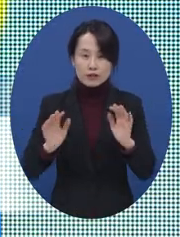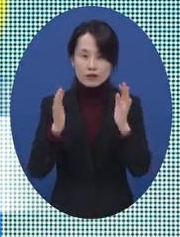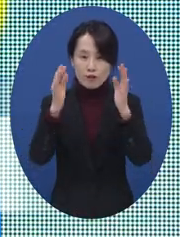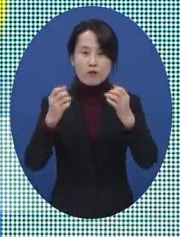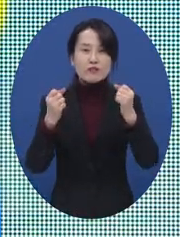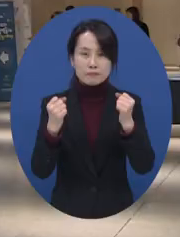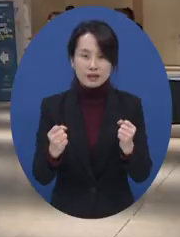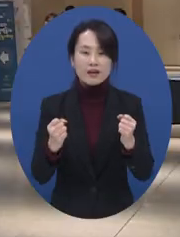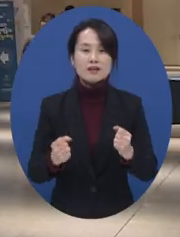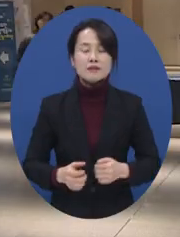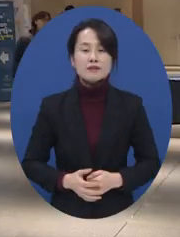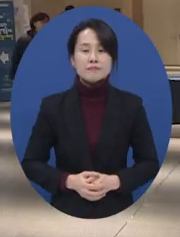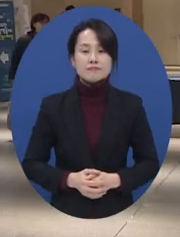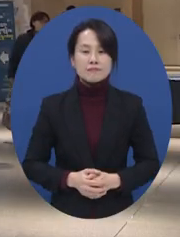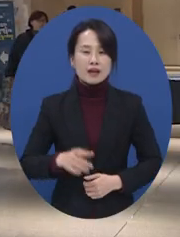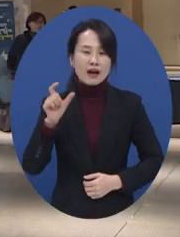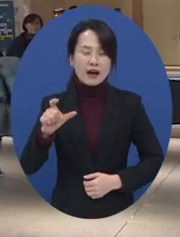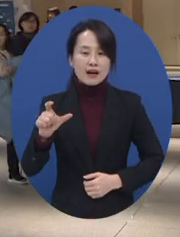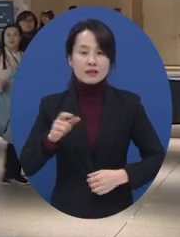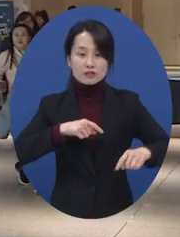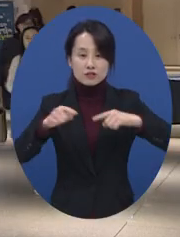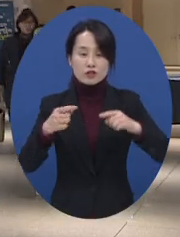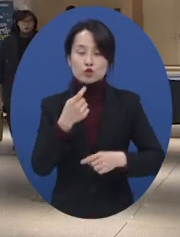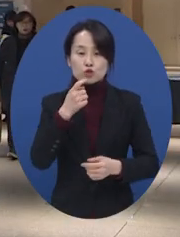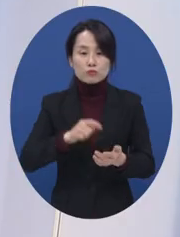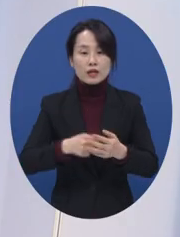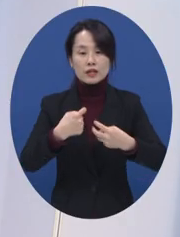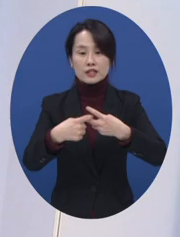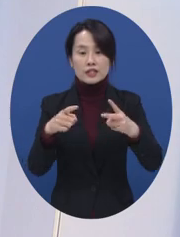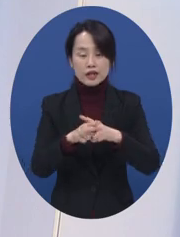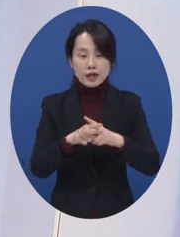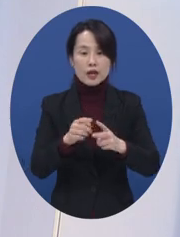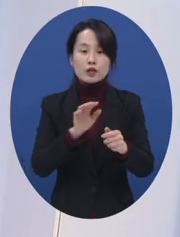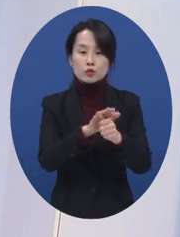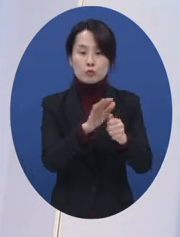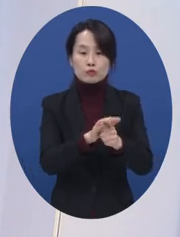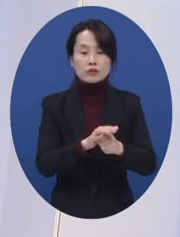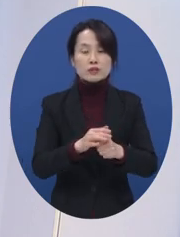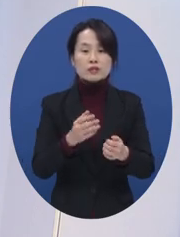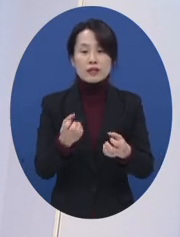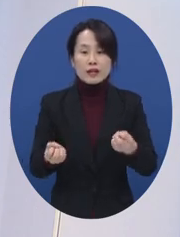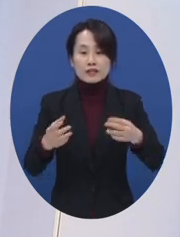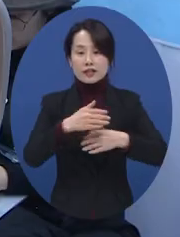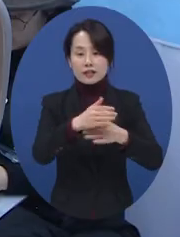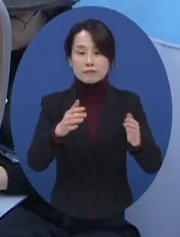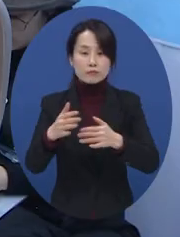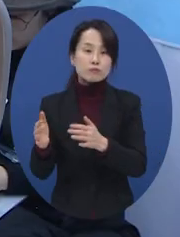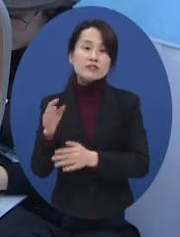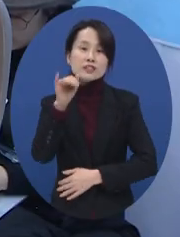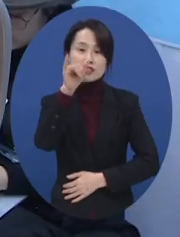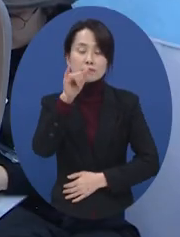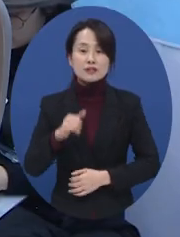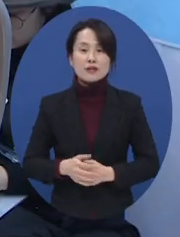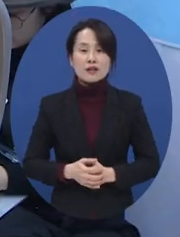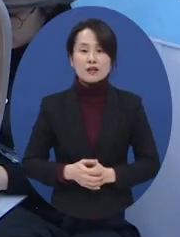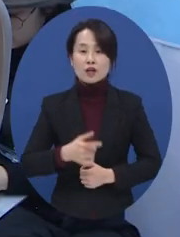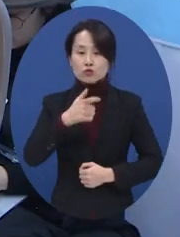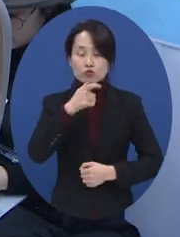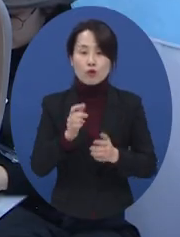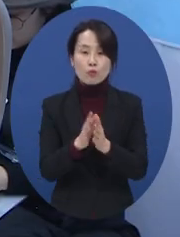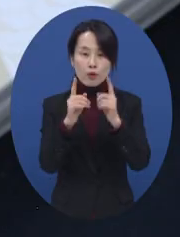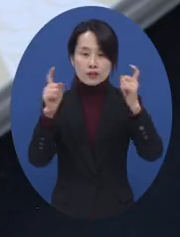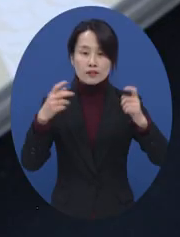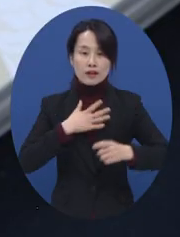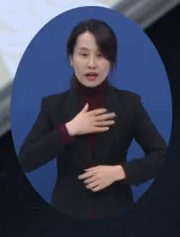환영하고 응원합니다. 딱딱한 정책들을 쉽게 이해할 수 있게 마련된 행사도 여러 형태로 진행됐습니다. 수원과